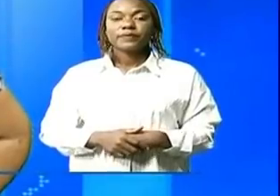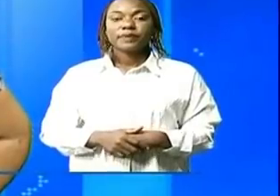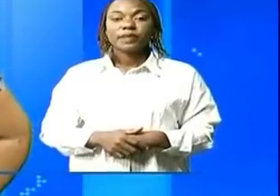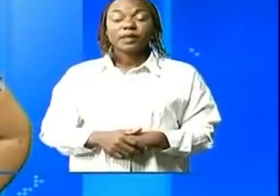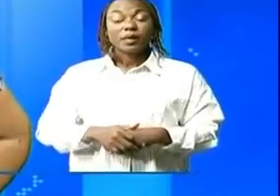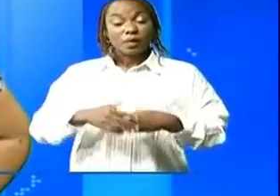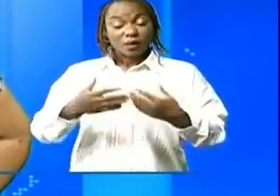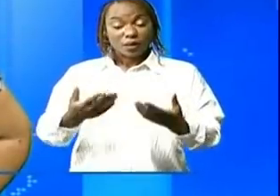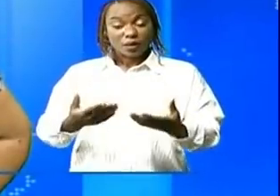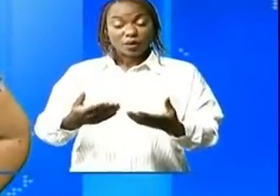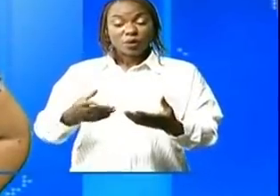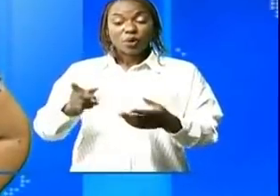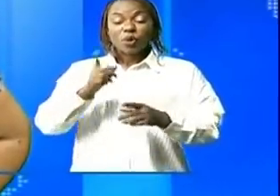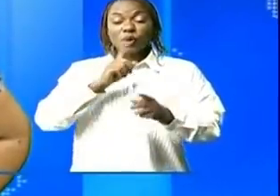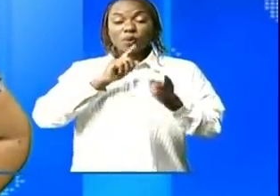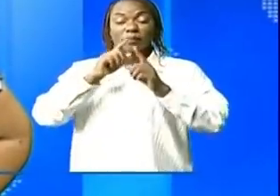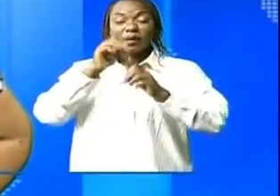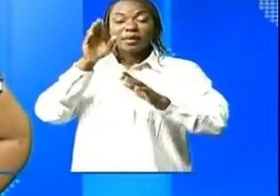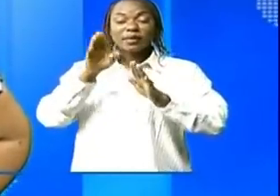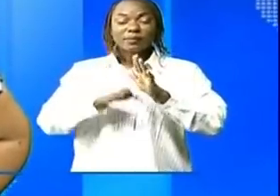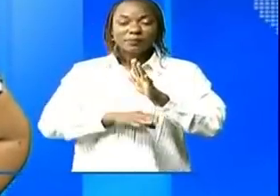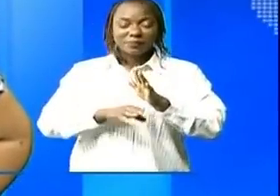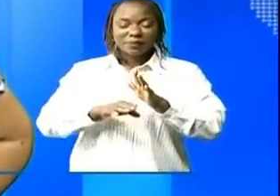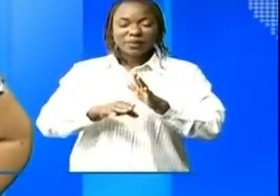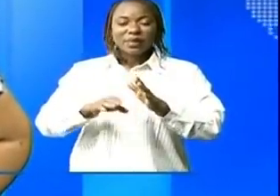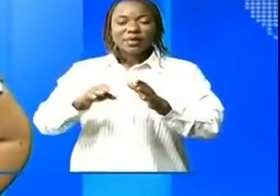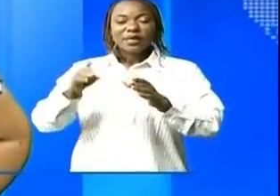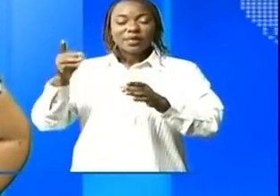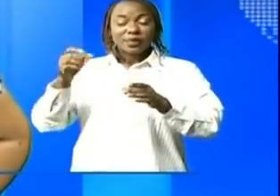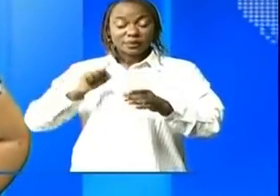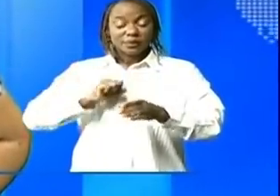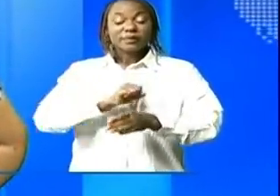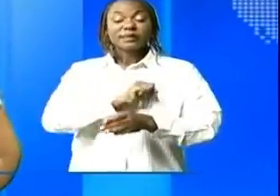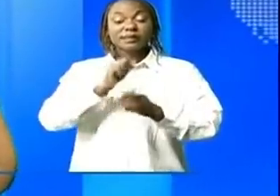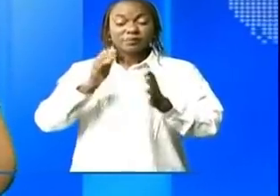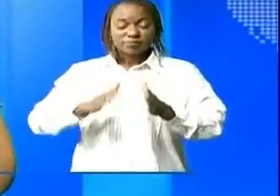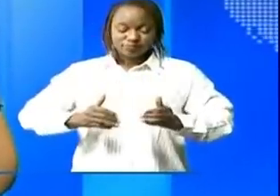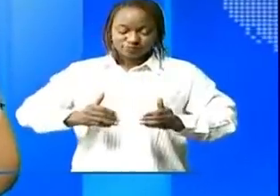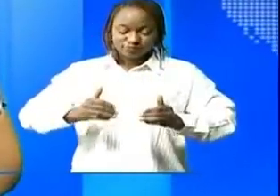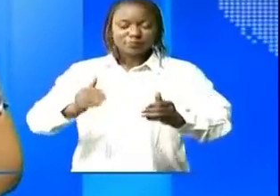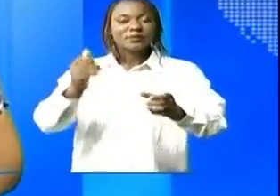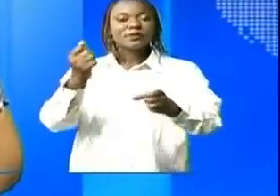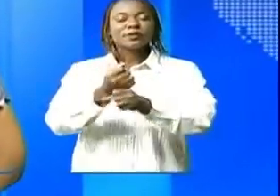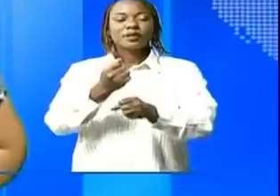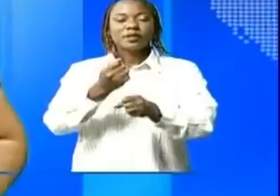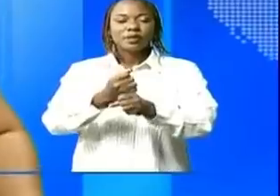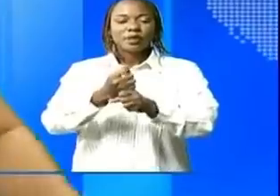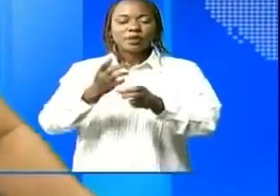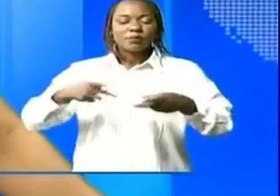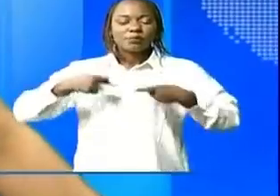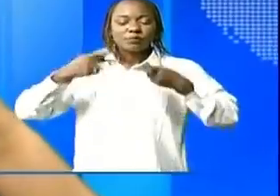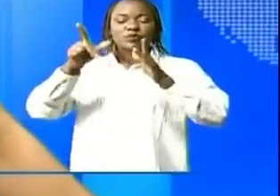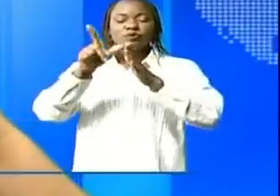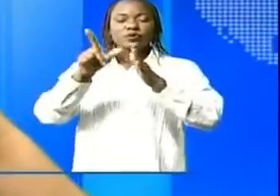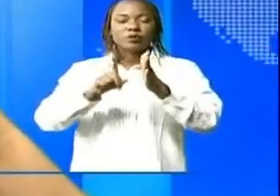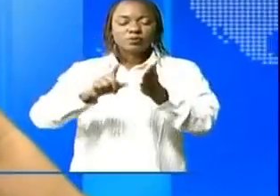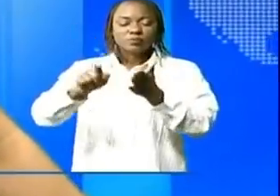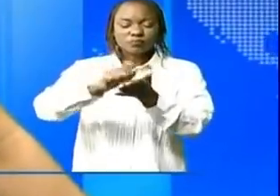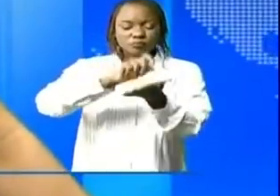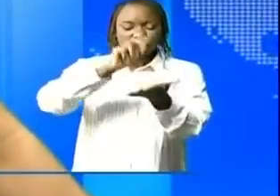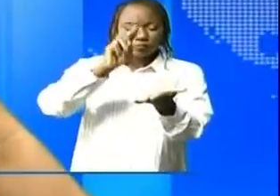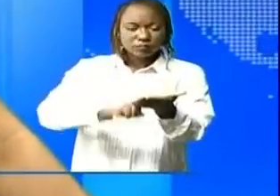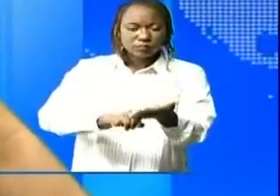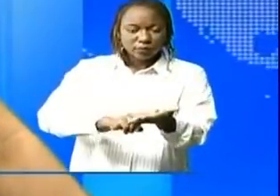Et à la Chambre haute du Parlement, les sénateurs ont examiné et adopté au cours de la plénière aujourd'hui 6 projets de loi de ratification des